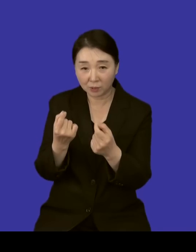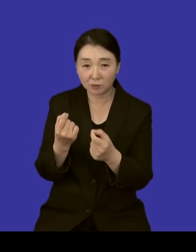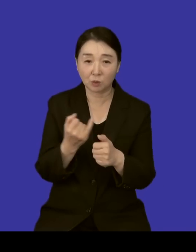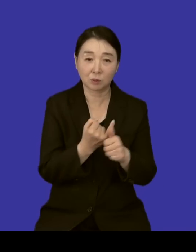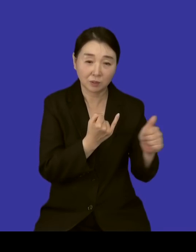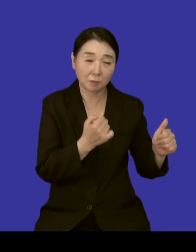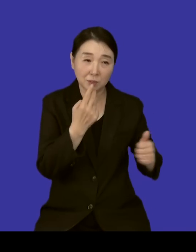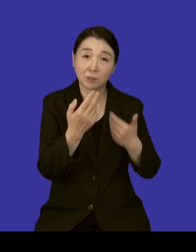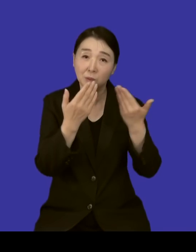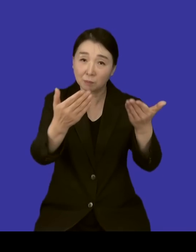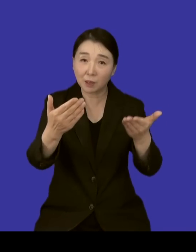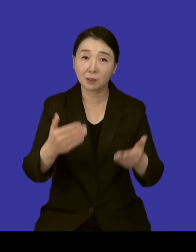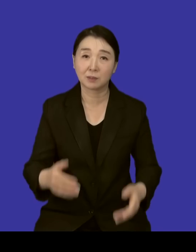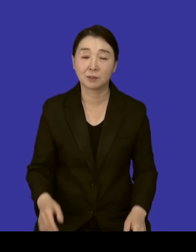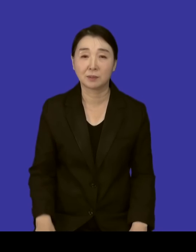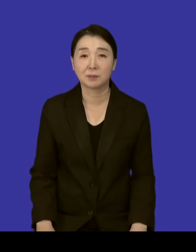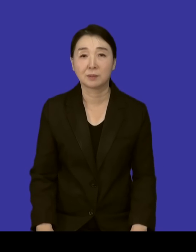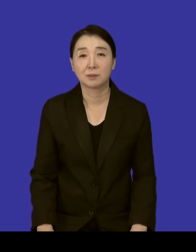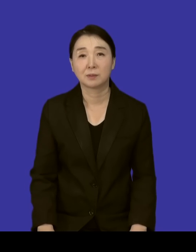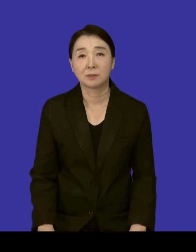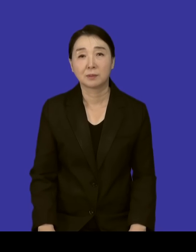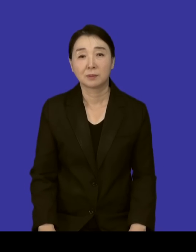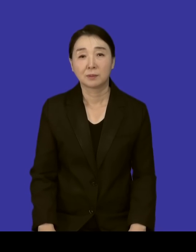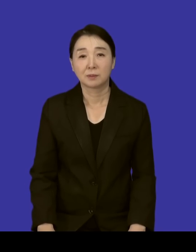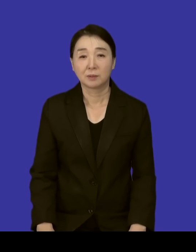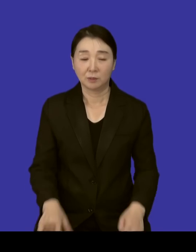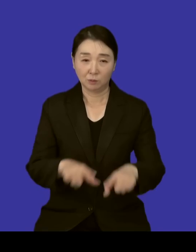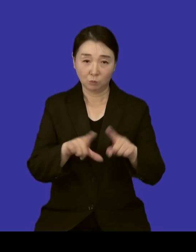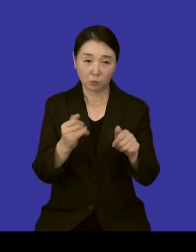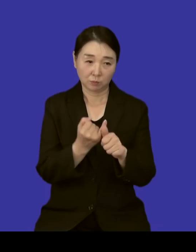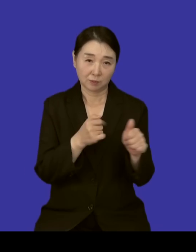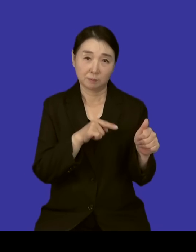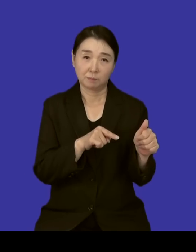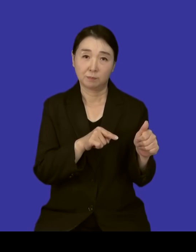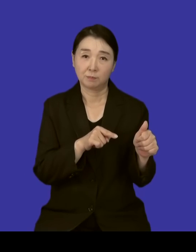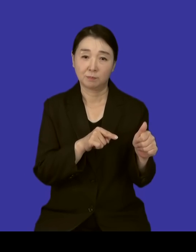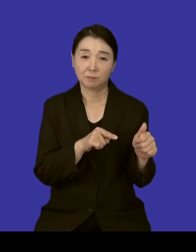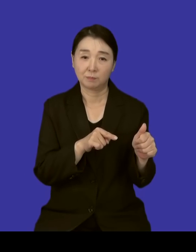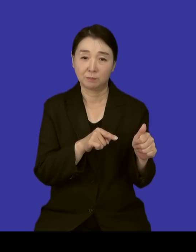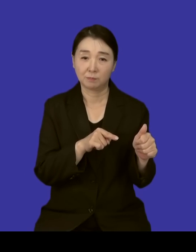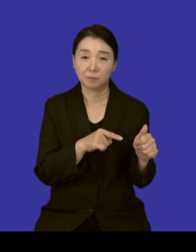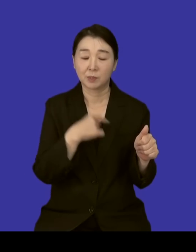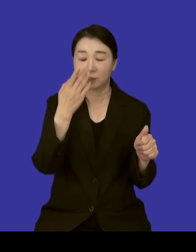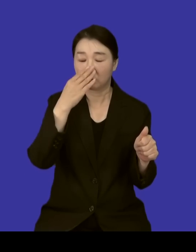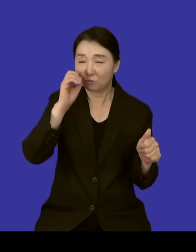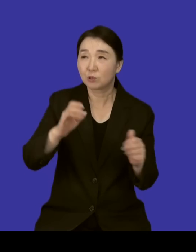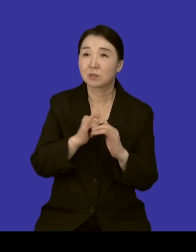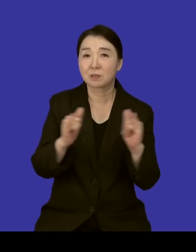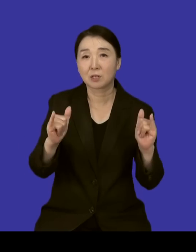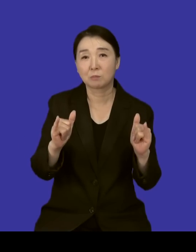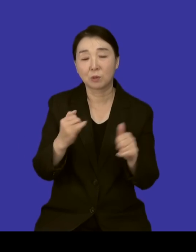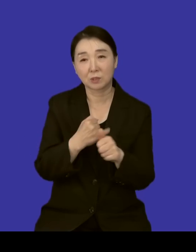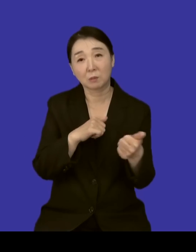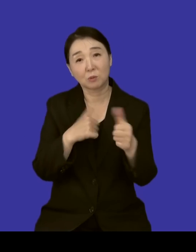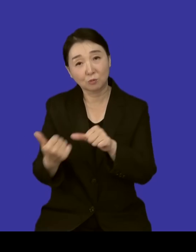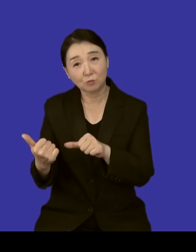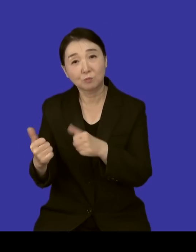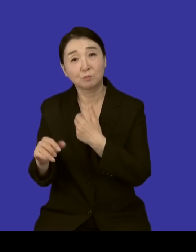생명을 내놨잖아요. 네. 근데 보통은 남편이 그냥 무시했던 사람은 남편이